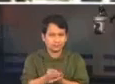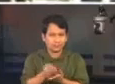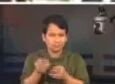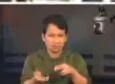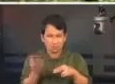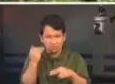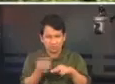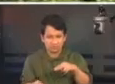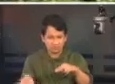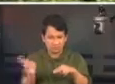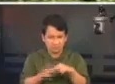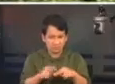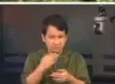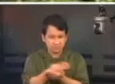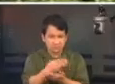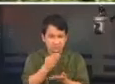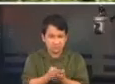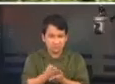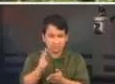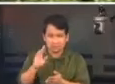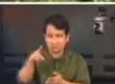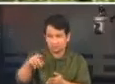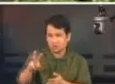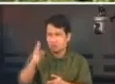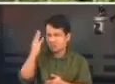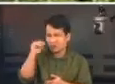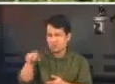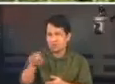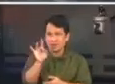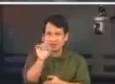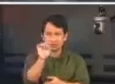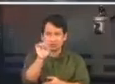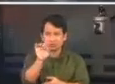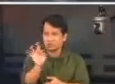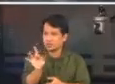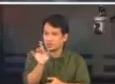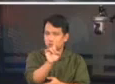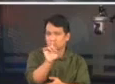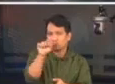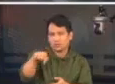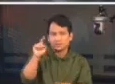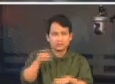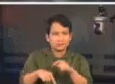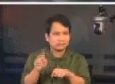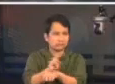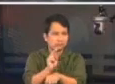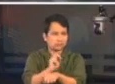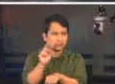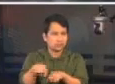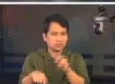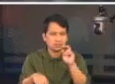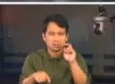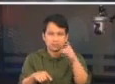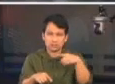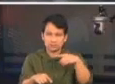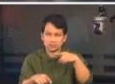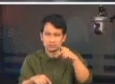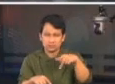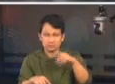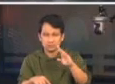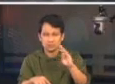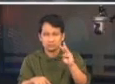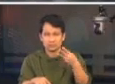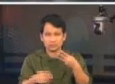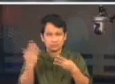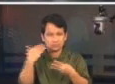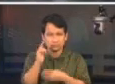sa ahensya kahit pa may 81 billion pesos na hindi nagamit ang DPWH mula